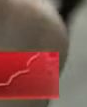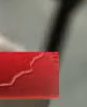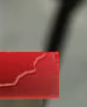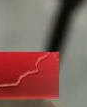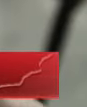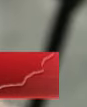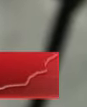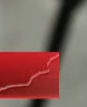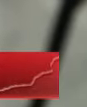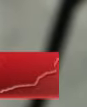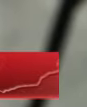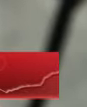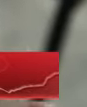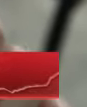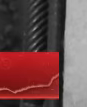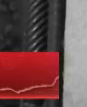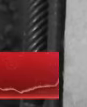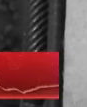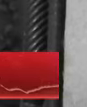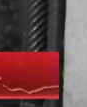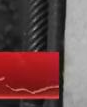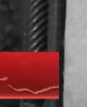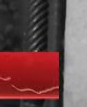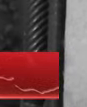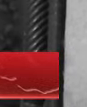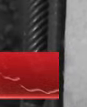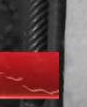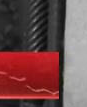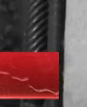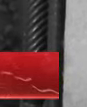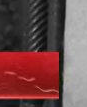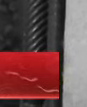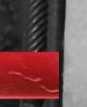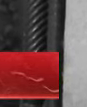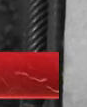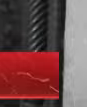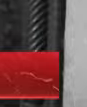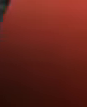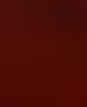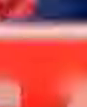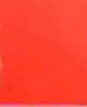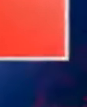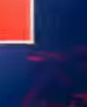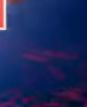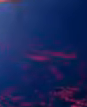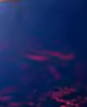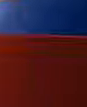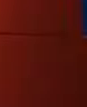Чем закончилась история и как в таких случаях работает новый закон о бытовом насилии?